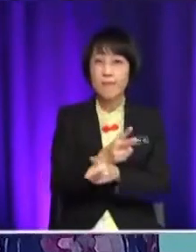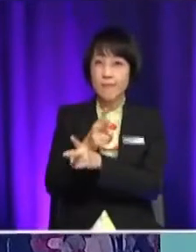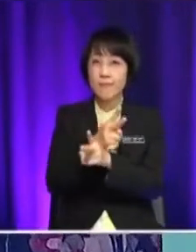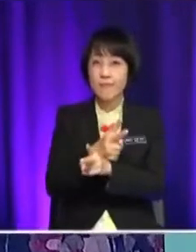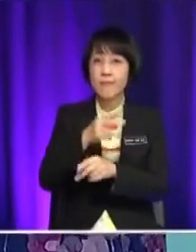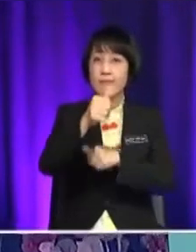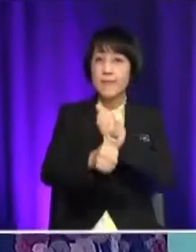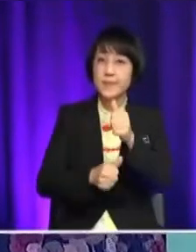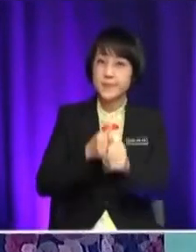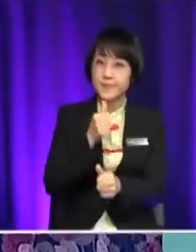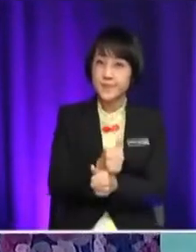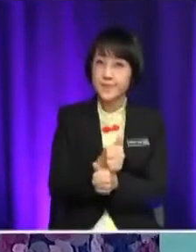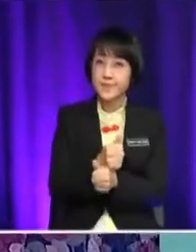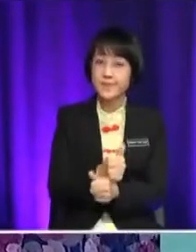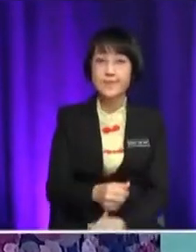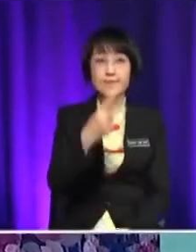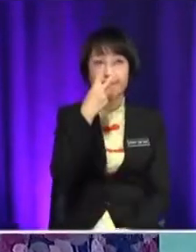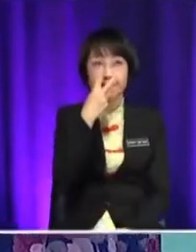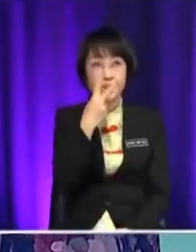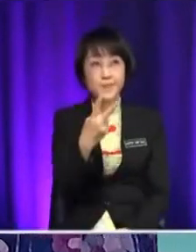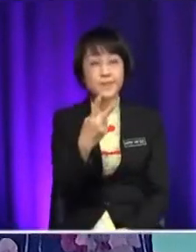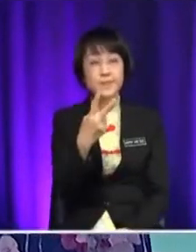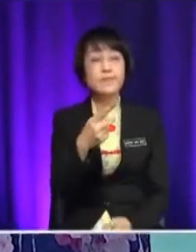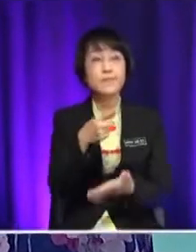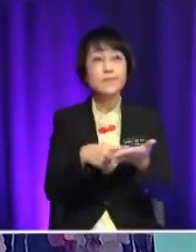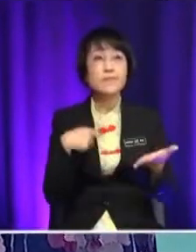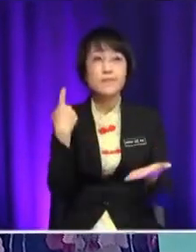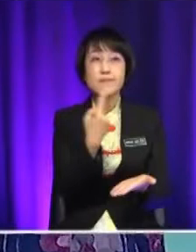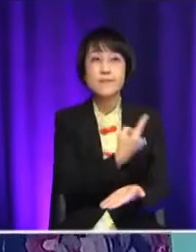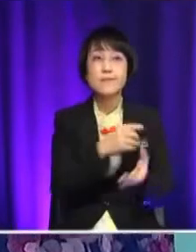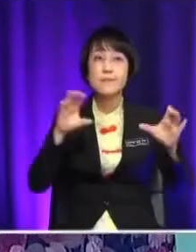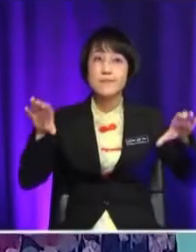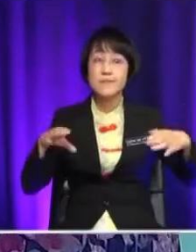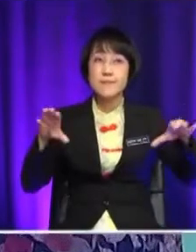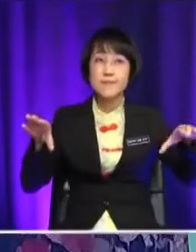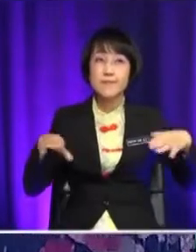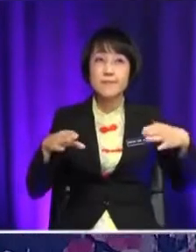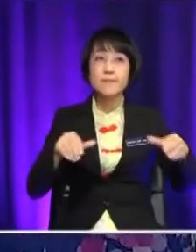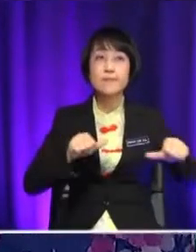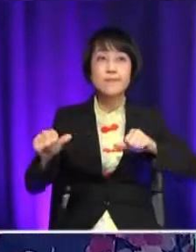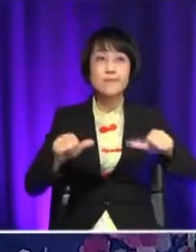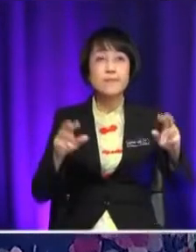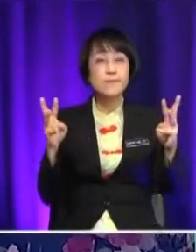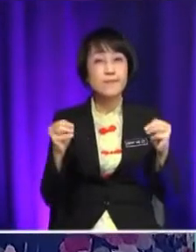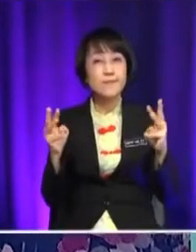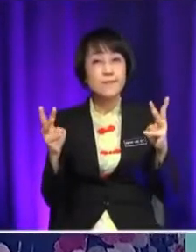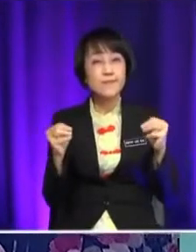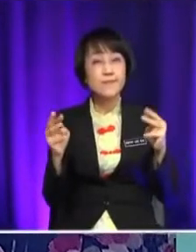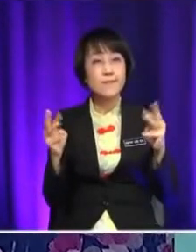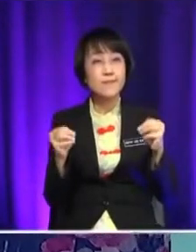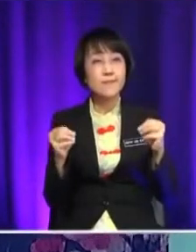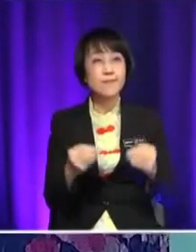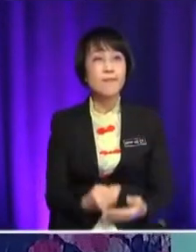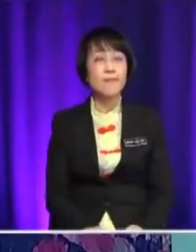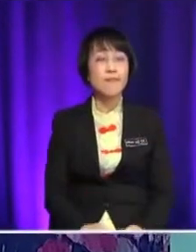Lestari Alam. Okey, Mira, kita tengok apa yang akan kita laksanakan. Kita akan laksanakan aktiviti forum. Sebelum